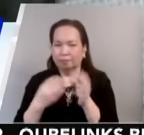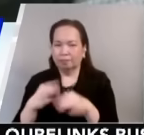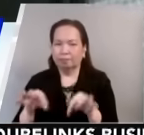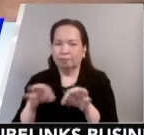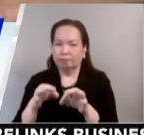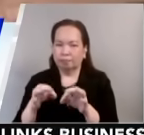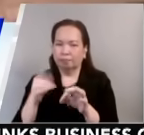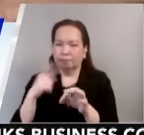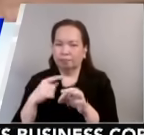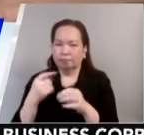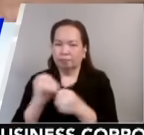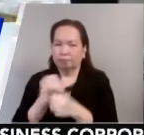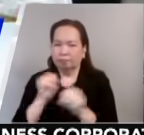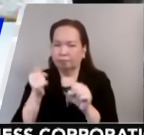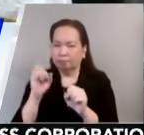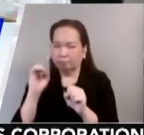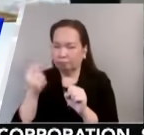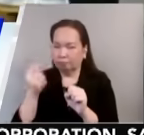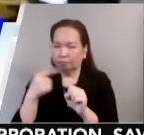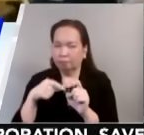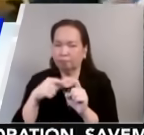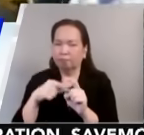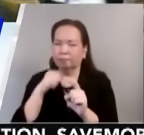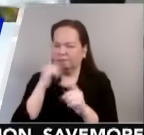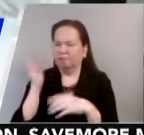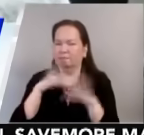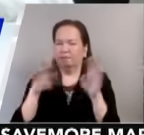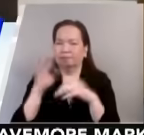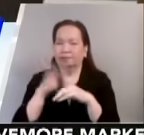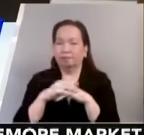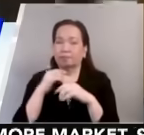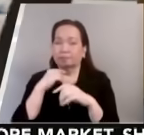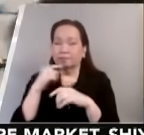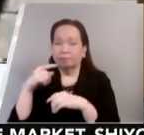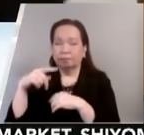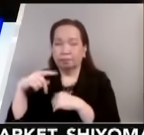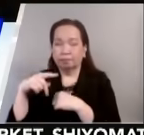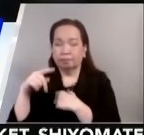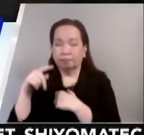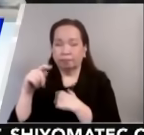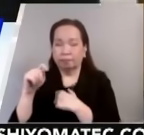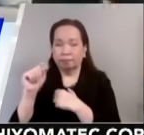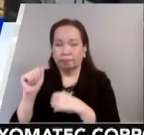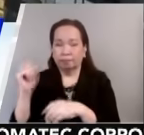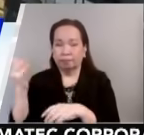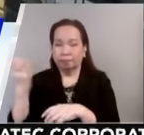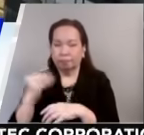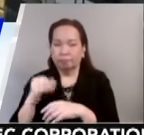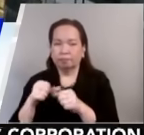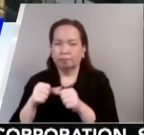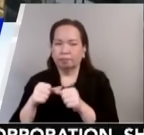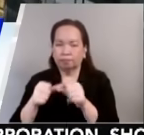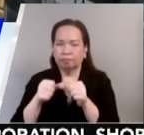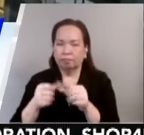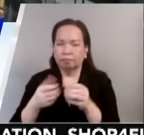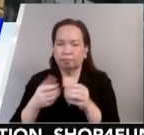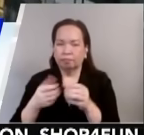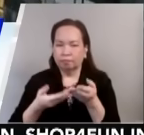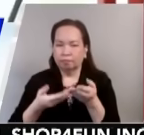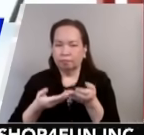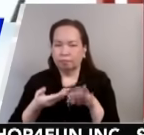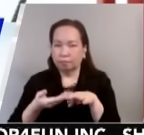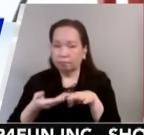saka po par hindi din po ako maabala ayon sa ppa Batangas Wala tigil ang byahe ng mga barko dala ang